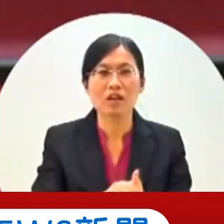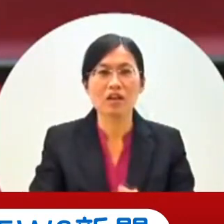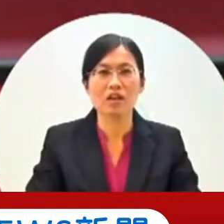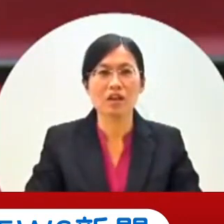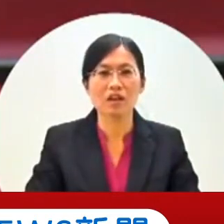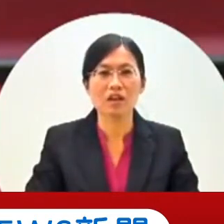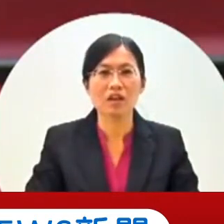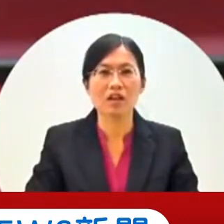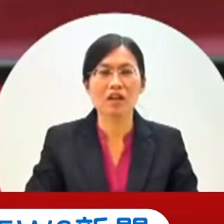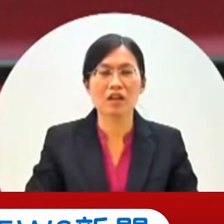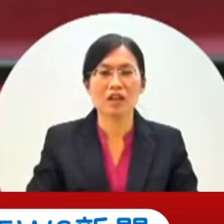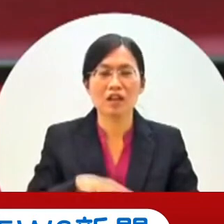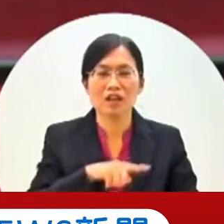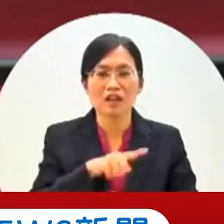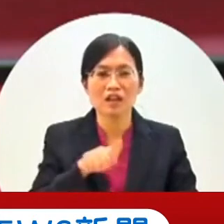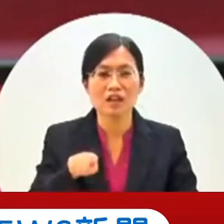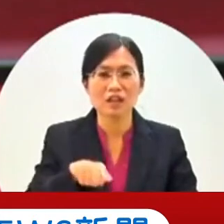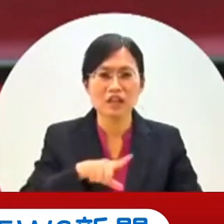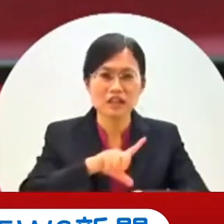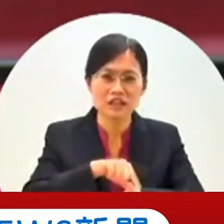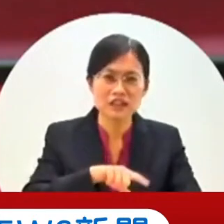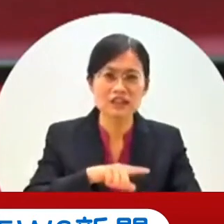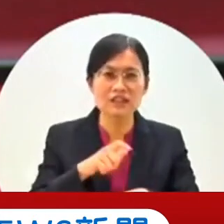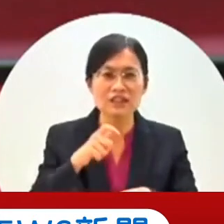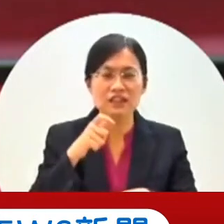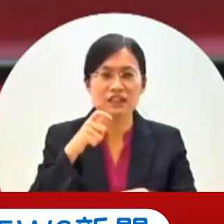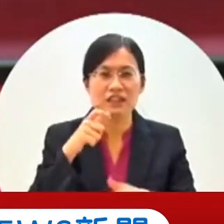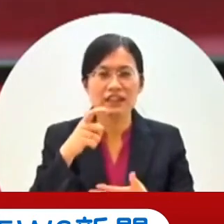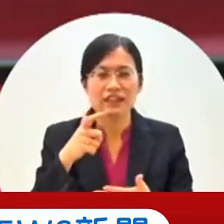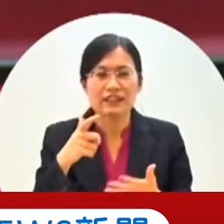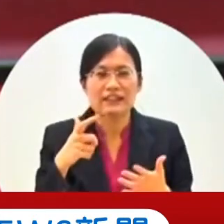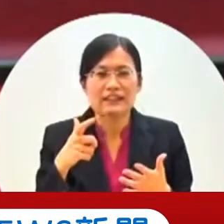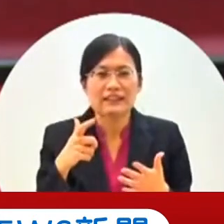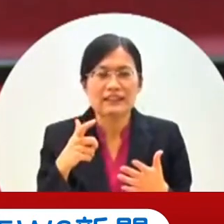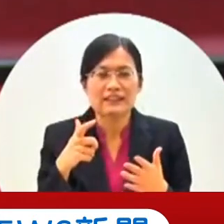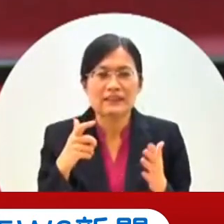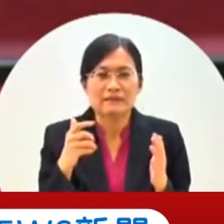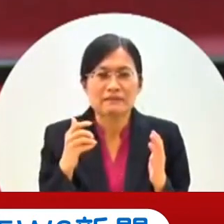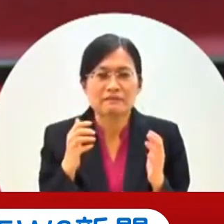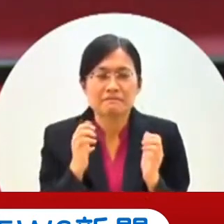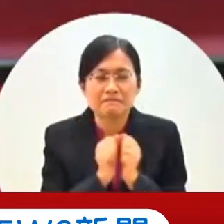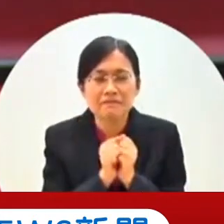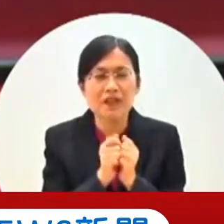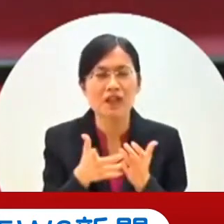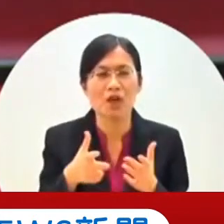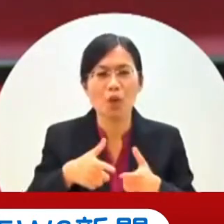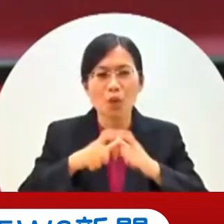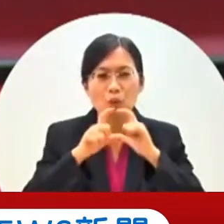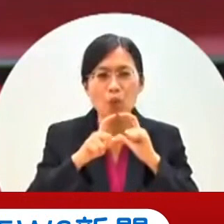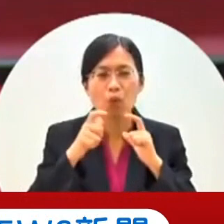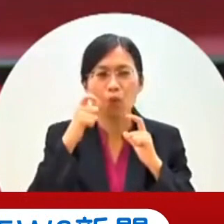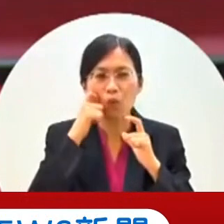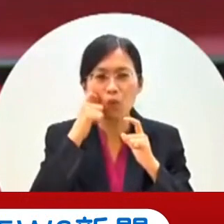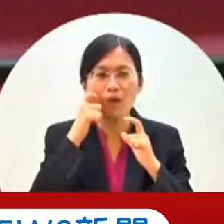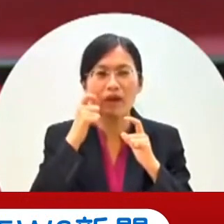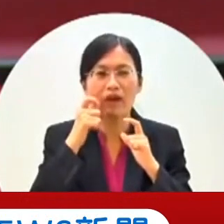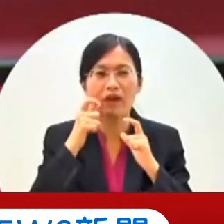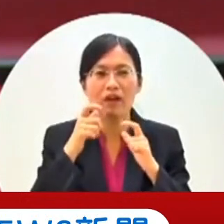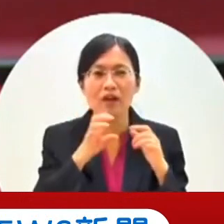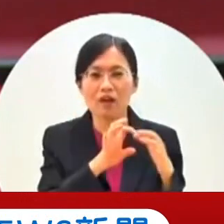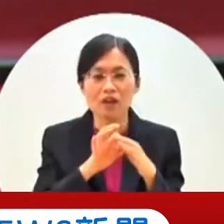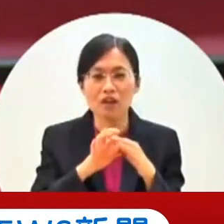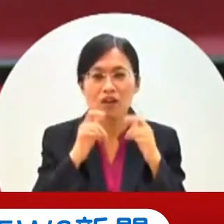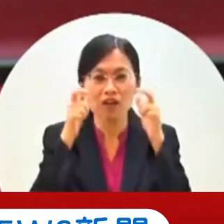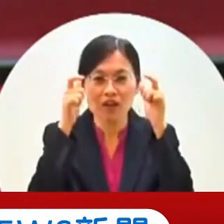家时间都准备市长也无法度继续甲我答复有关高雄市